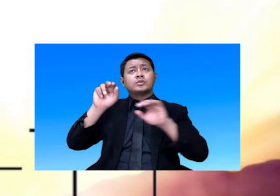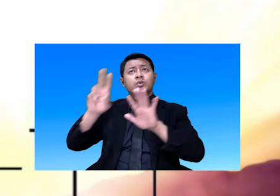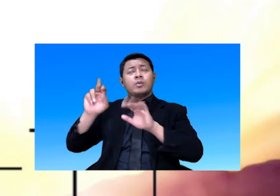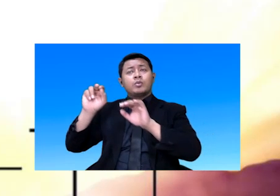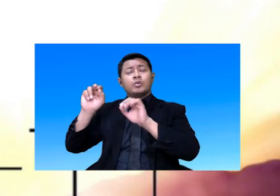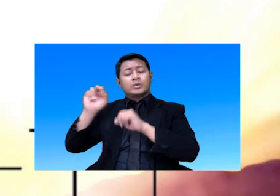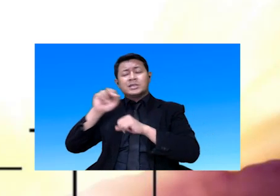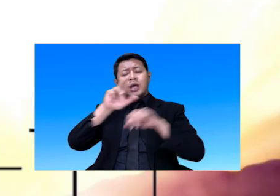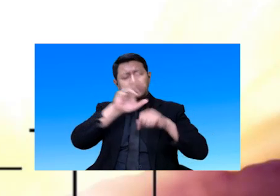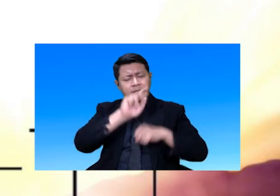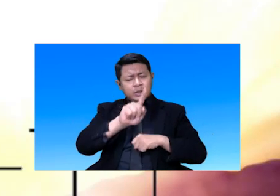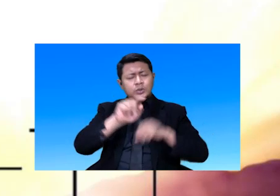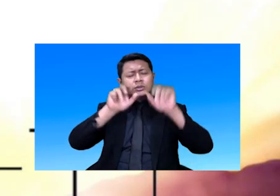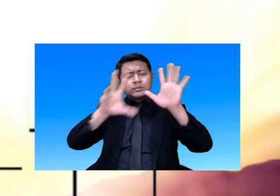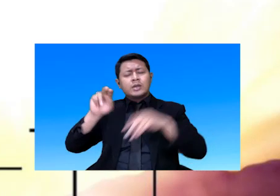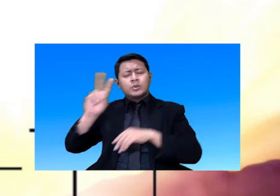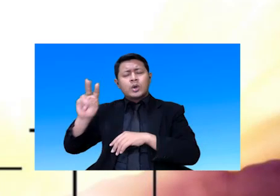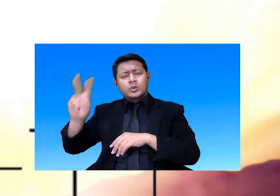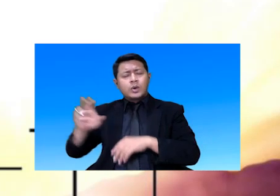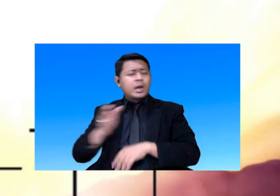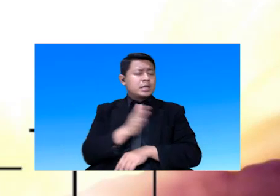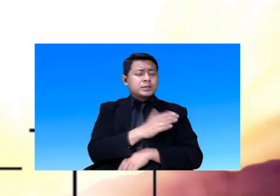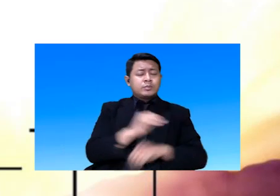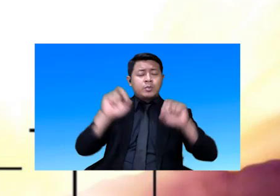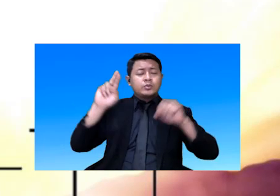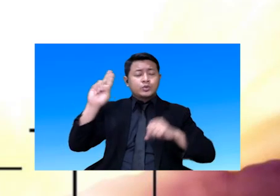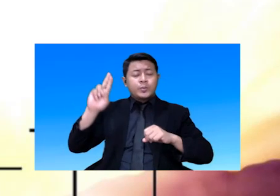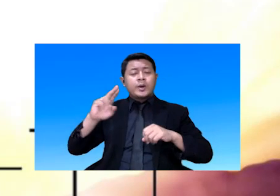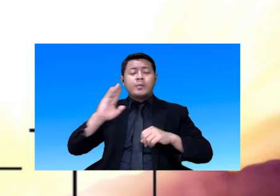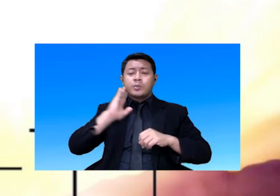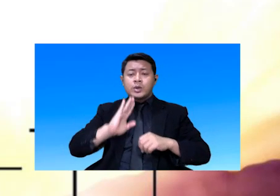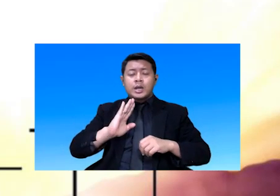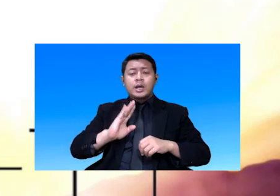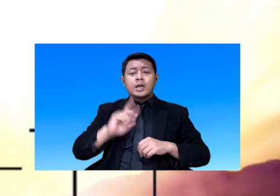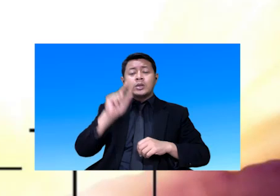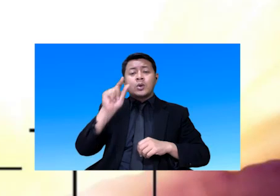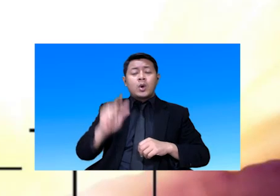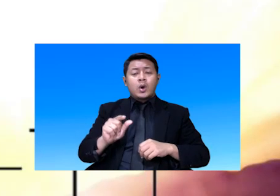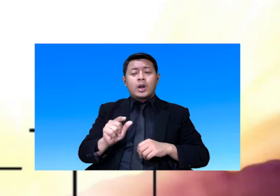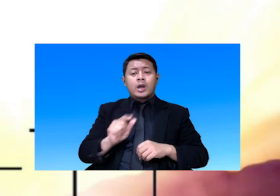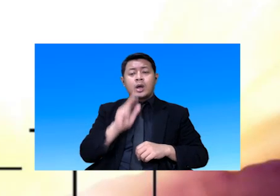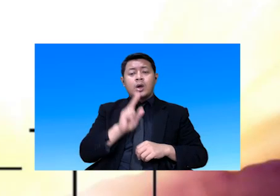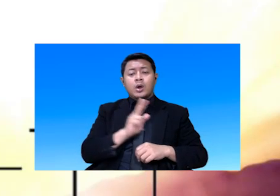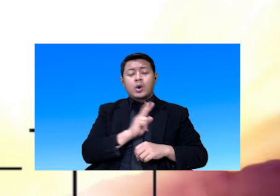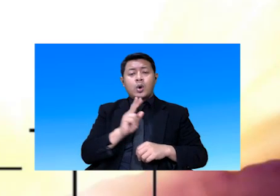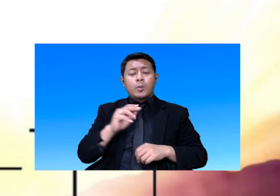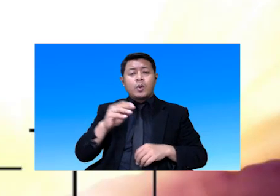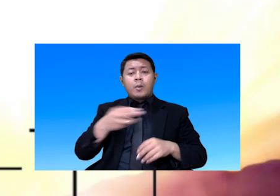1922, sebelum Sumpah Pemuda, seorang misionaris Belanda, namanya Van